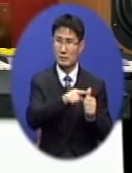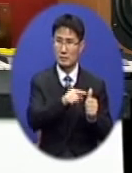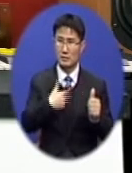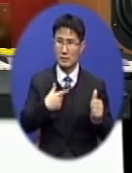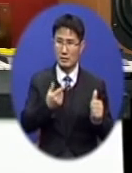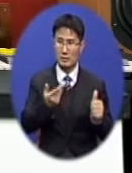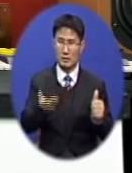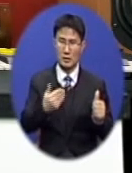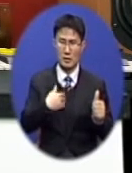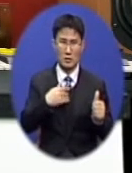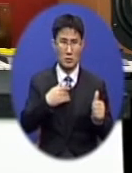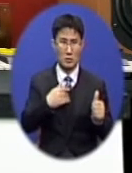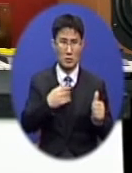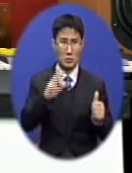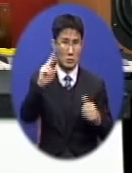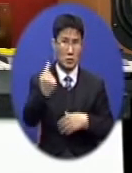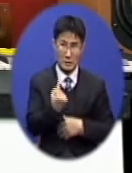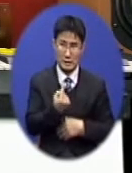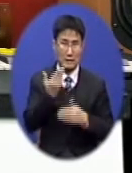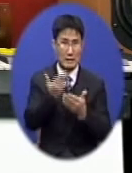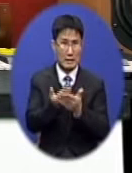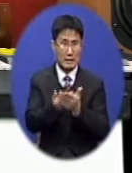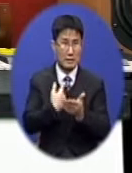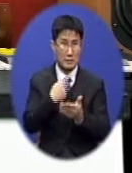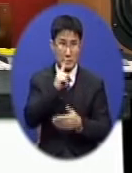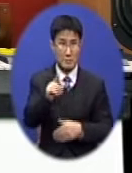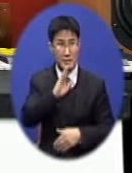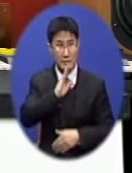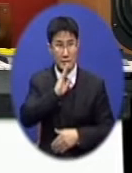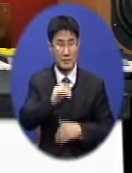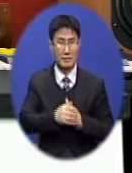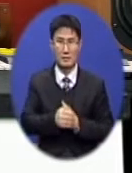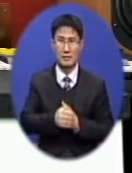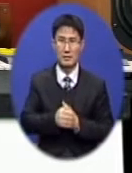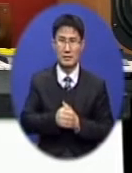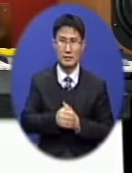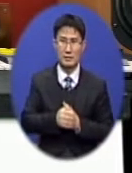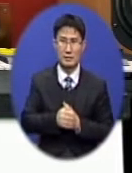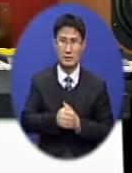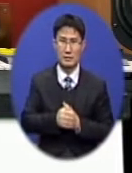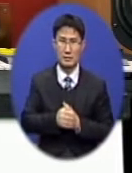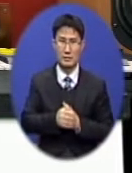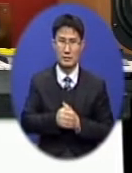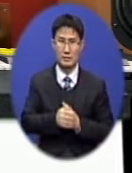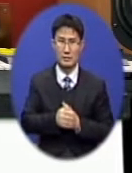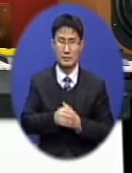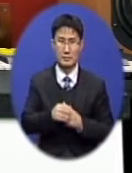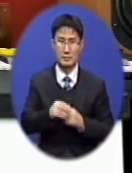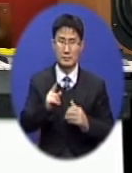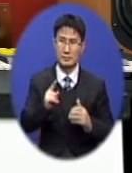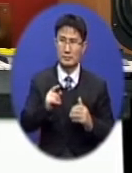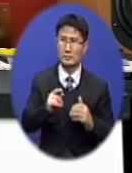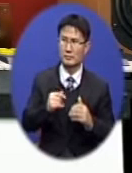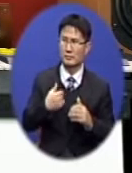아버님께서 돌아와 달라는 말씀을 하시는 거예요? 아니면 예, 예. 나 같은 사람에게 다시 피해를 입히지 말라는 말씀을 하시는 거예요?